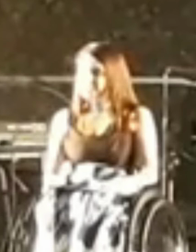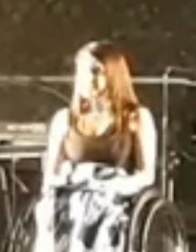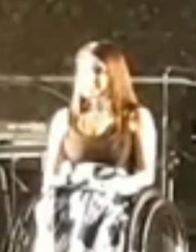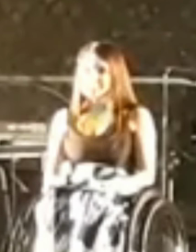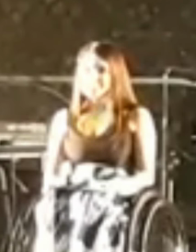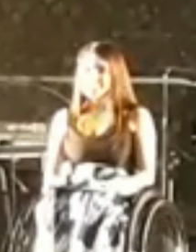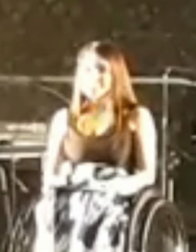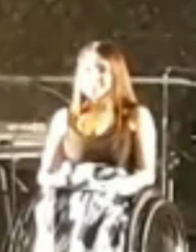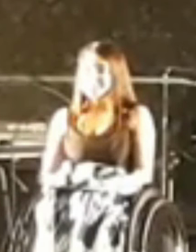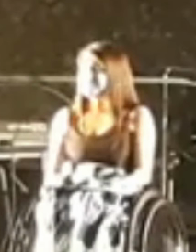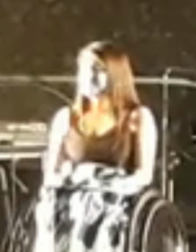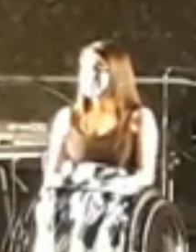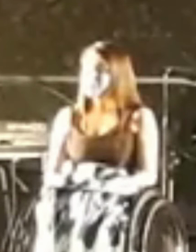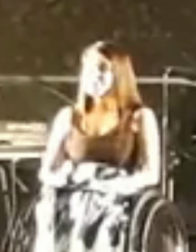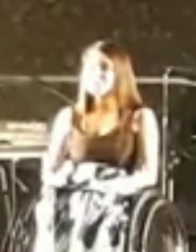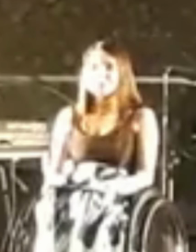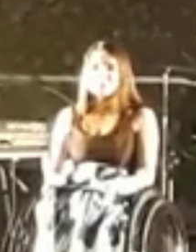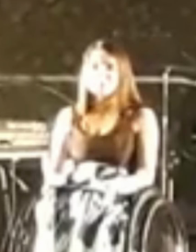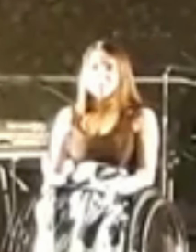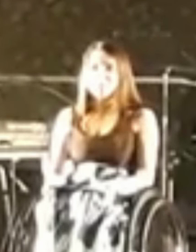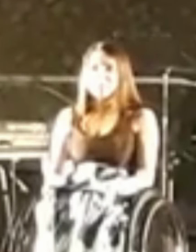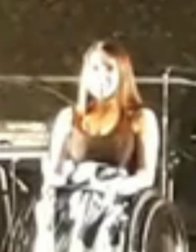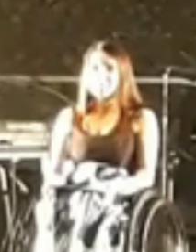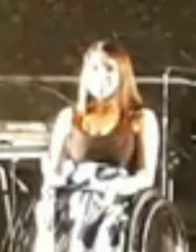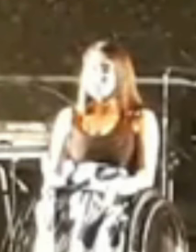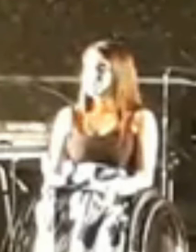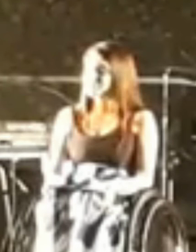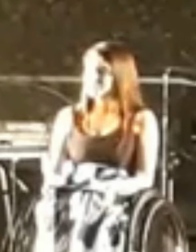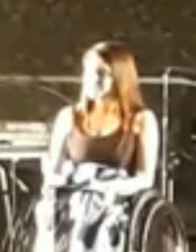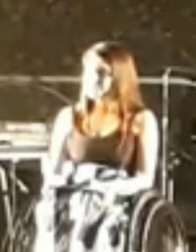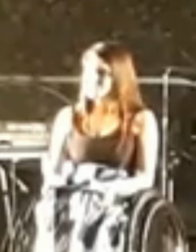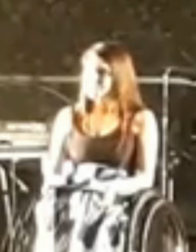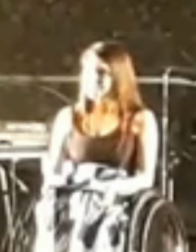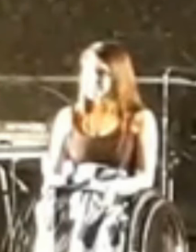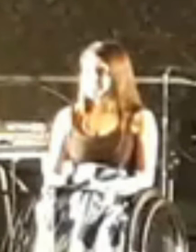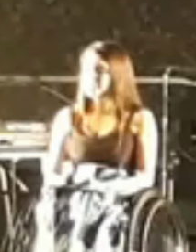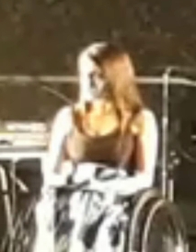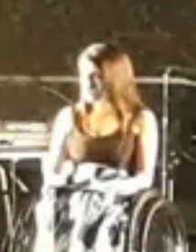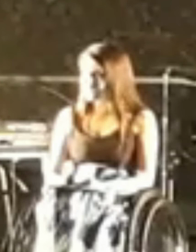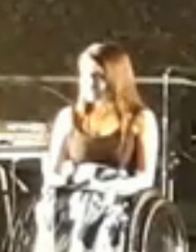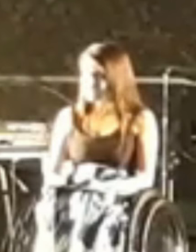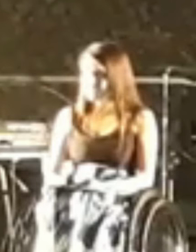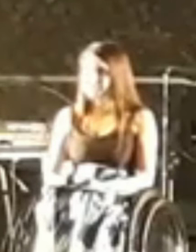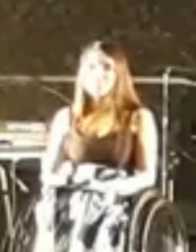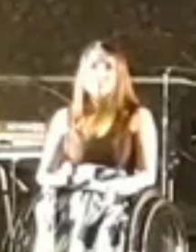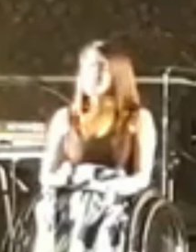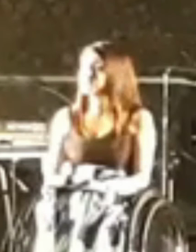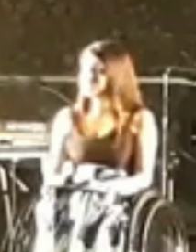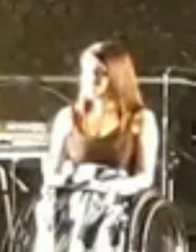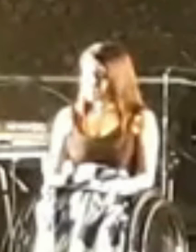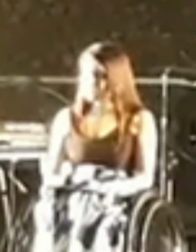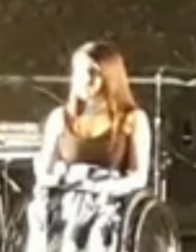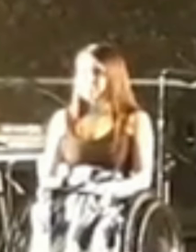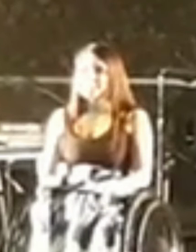che ti tenda la mano. E noi vogliamo raccontarvi le storie di chi è riuscito ad alzarsi, di chi ha